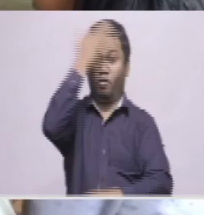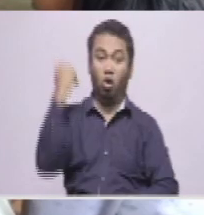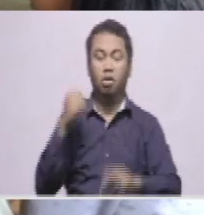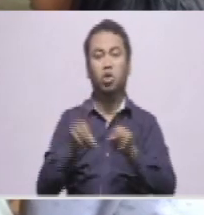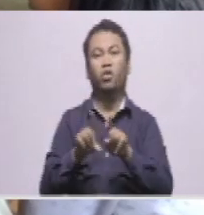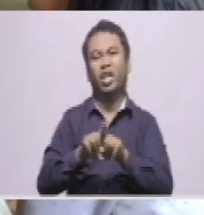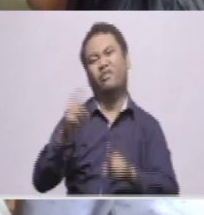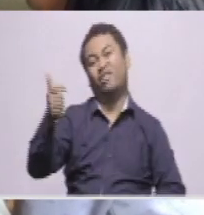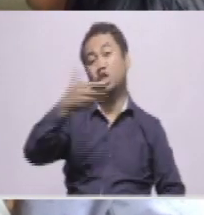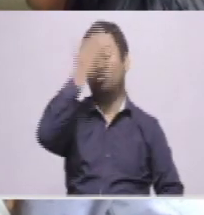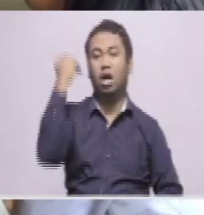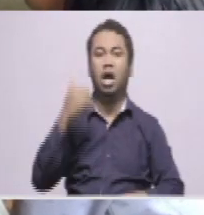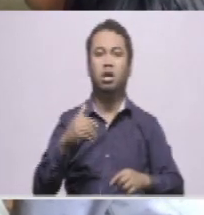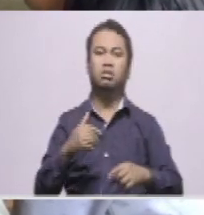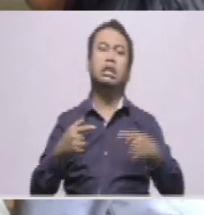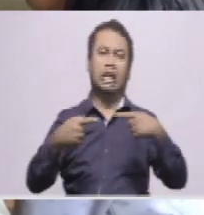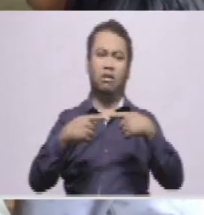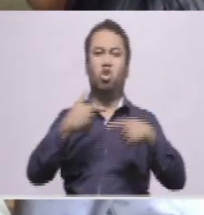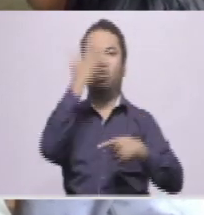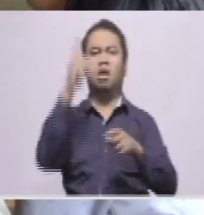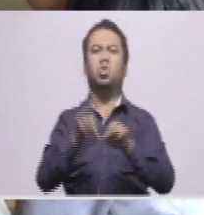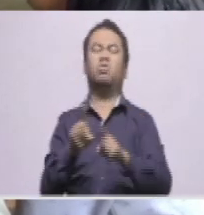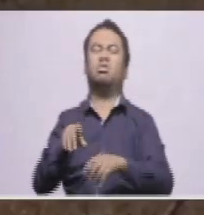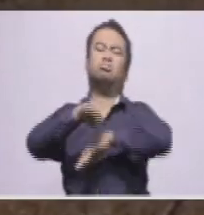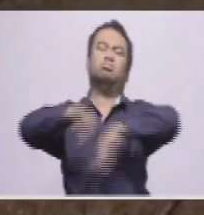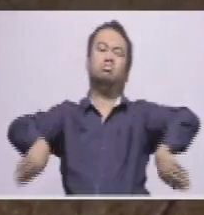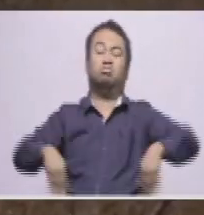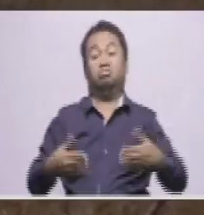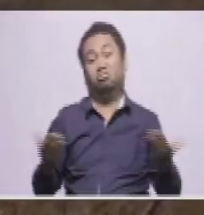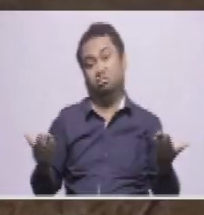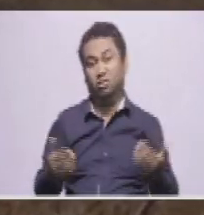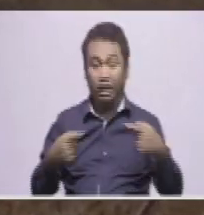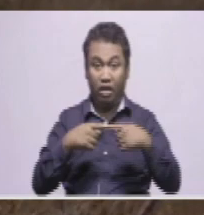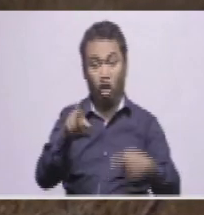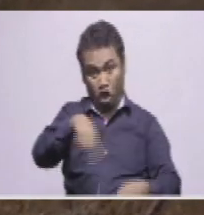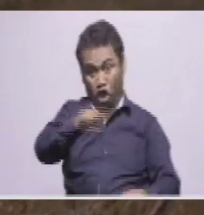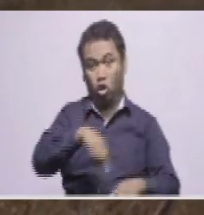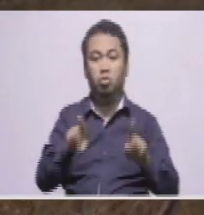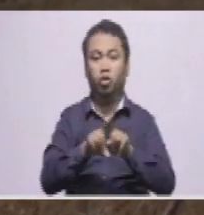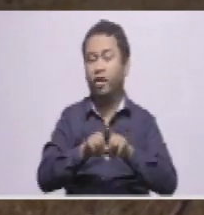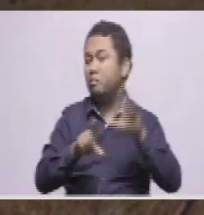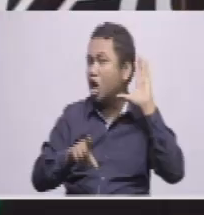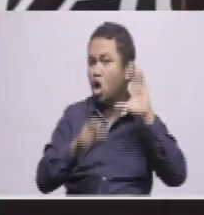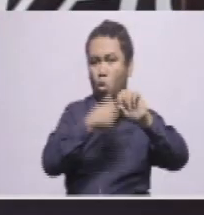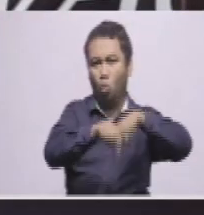ireo olom-boafidy ireo no hitondra ny etaetantsika vahoaka eo anivon'ny fitondrana mahefa.